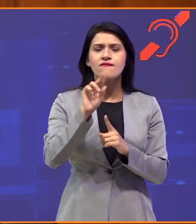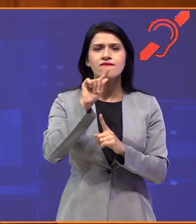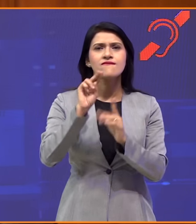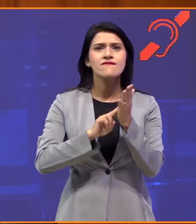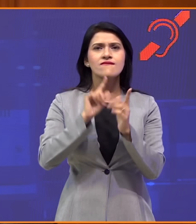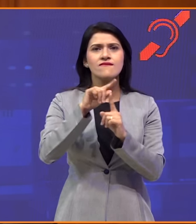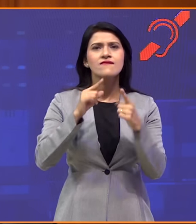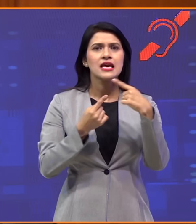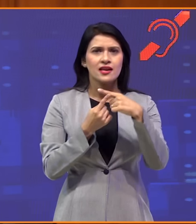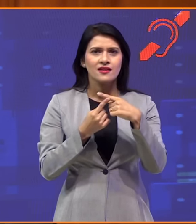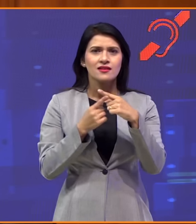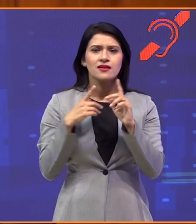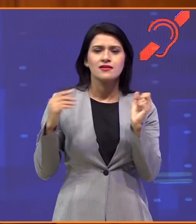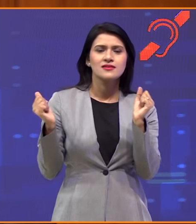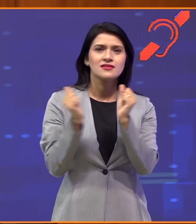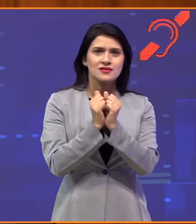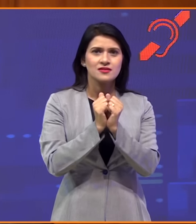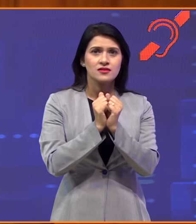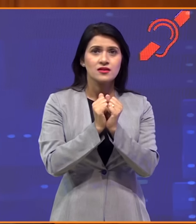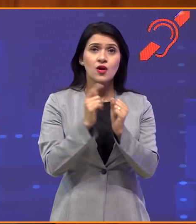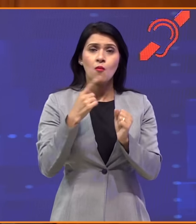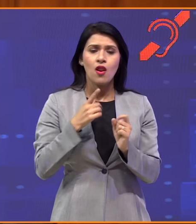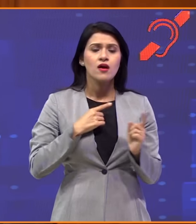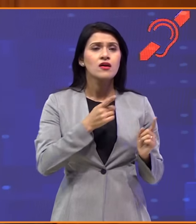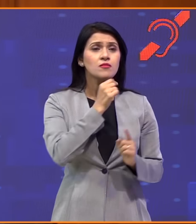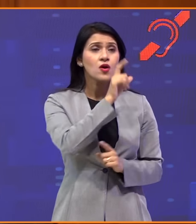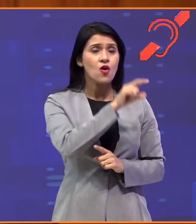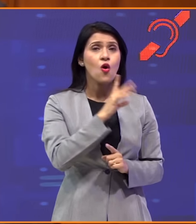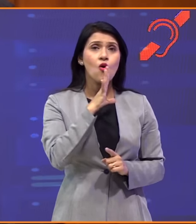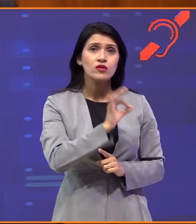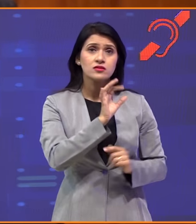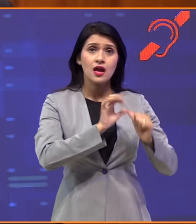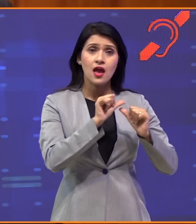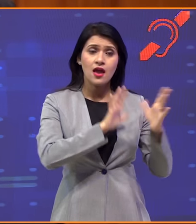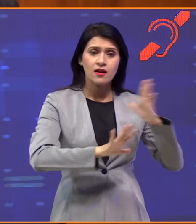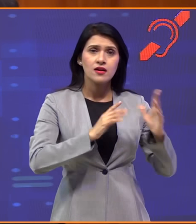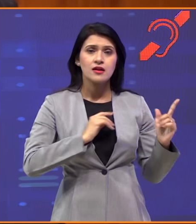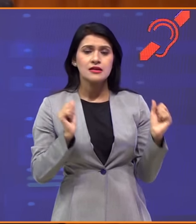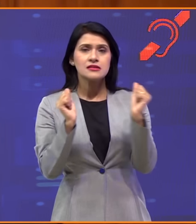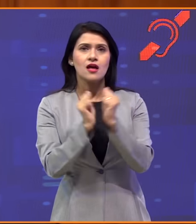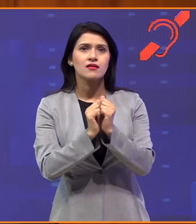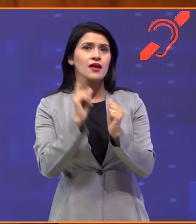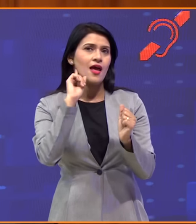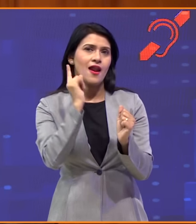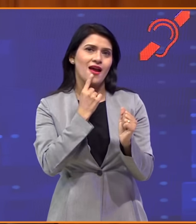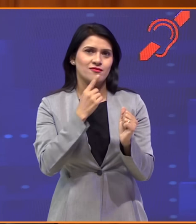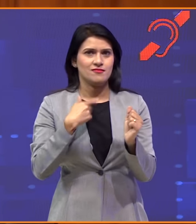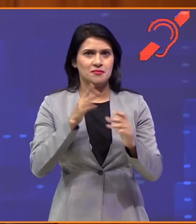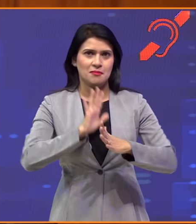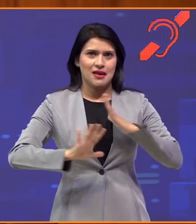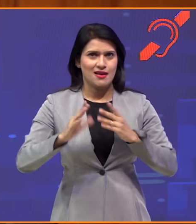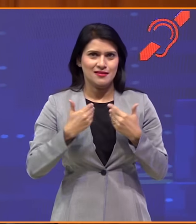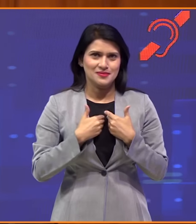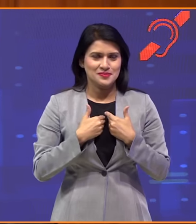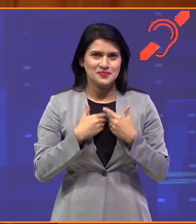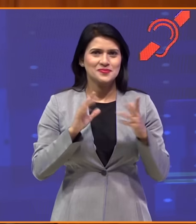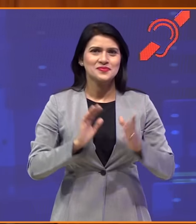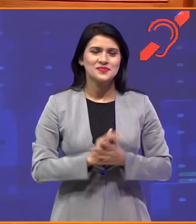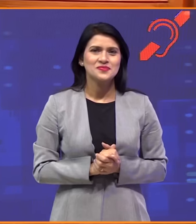थे और मुझे उस माफिया किंग का राइट हैंड का काम मिला था और वह गूंगे का रोल था ठीक